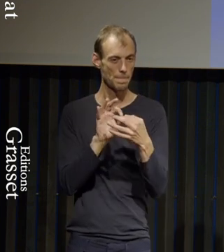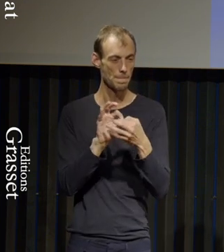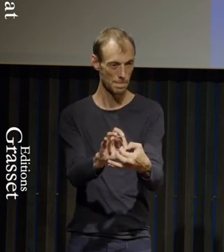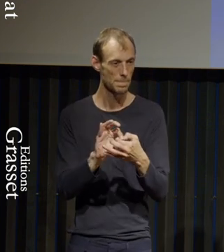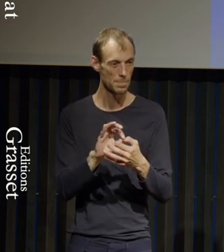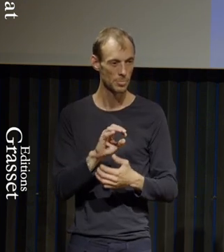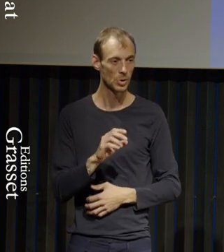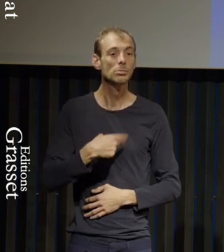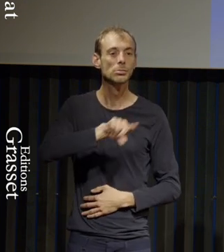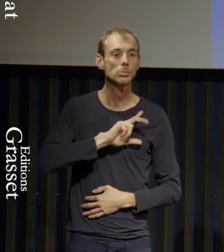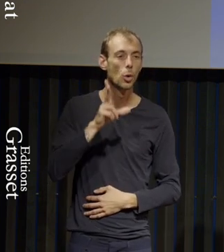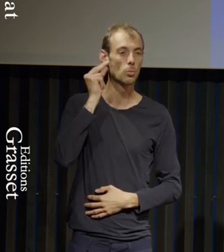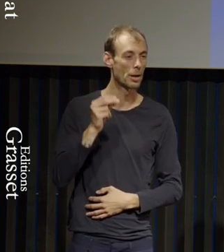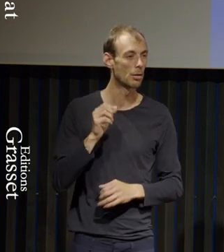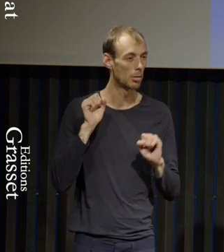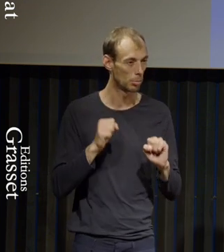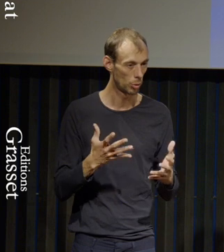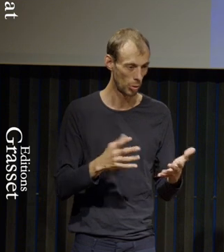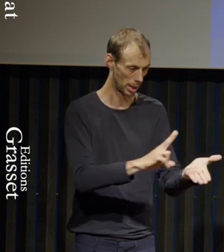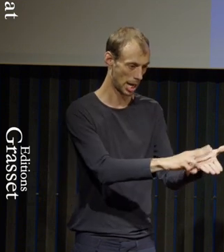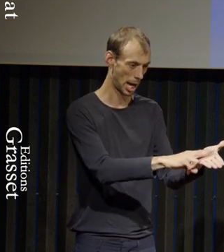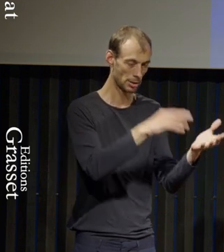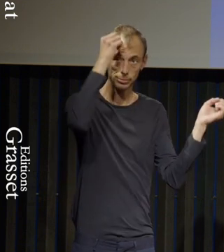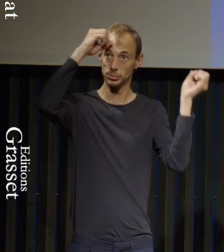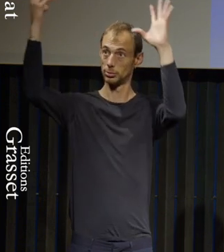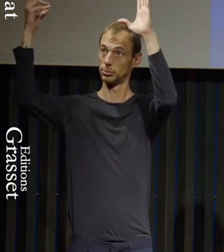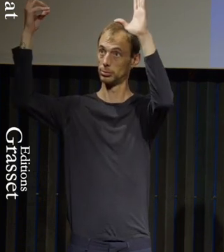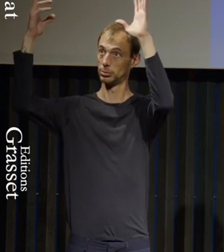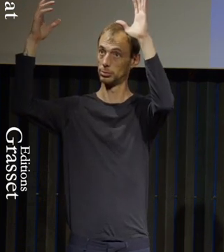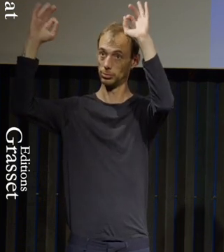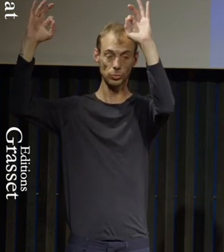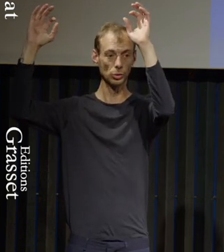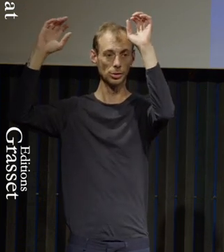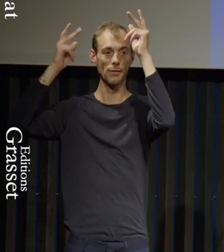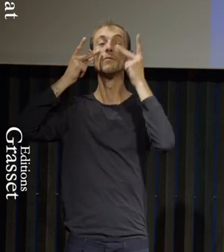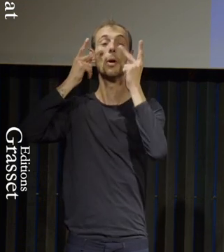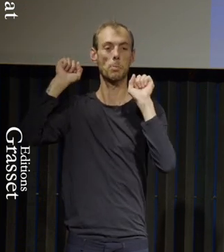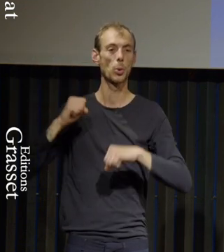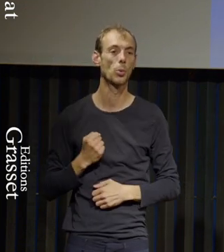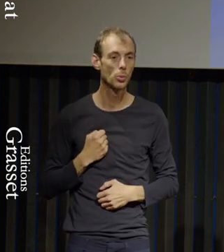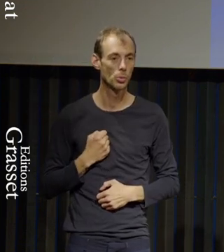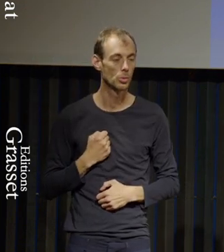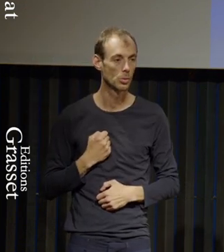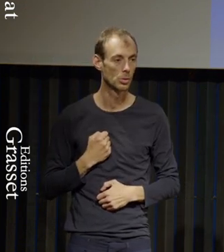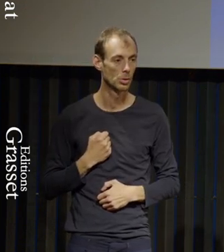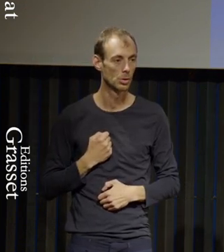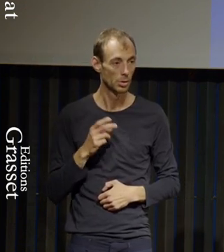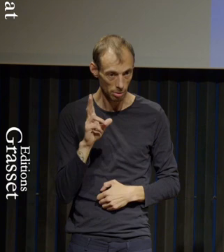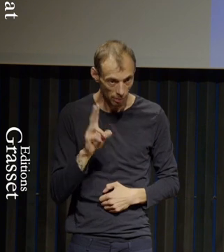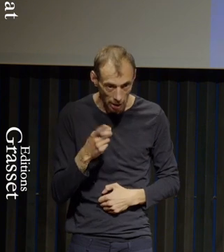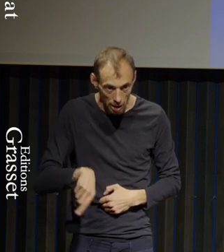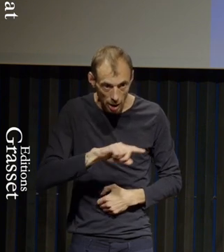nous représenter le réel. Ce que nous manipulons en permanence, ce ne sont pas les